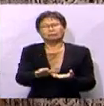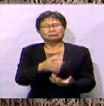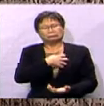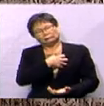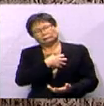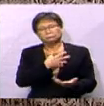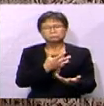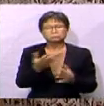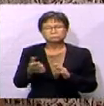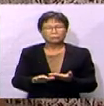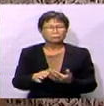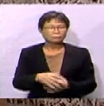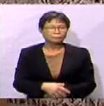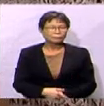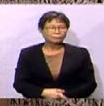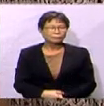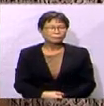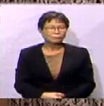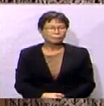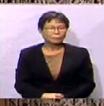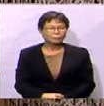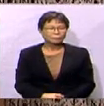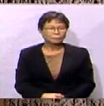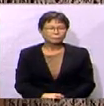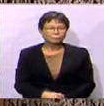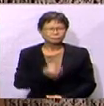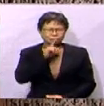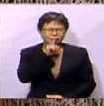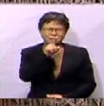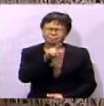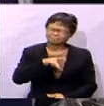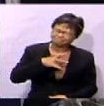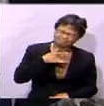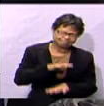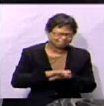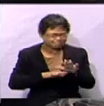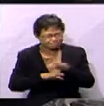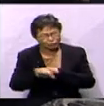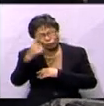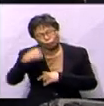so it's really uncomfortable for us lah.